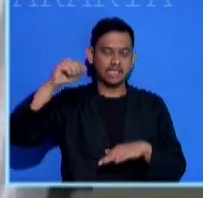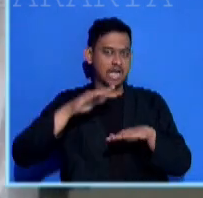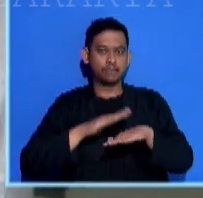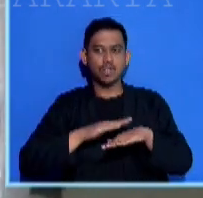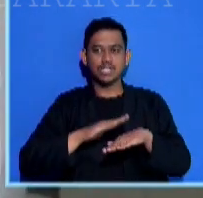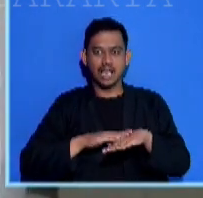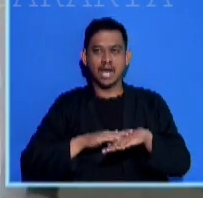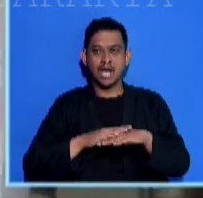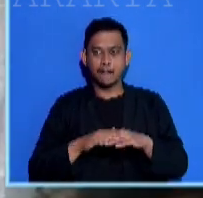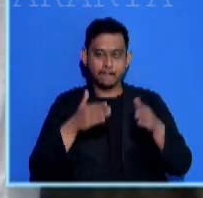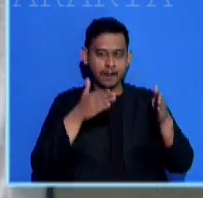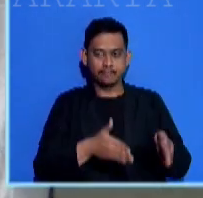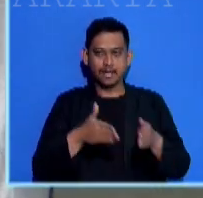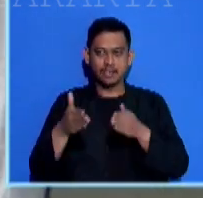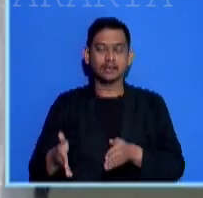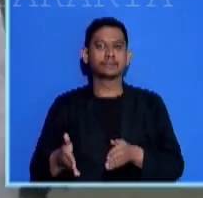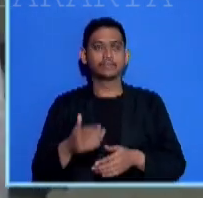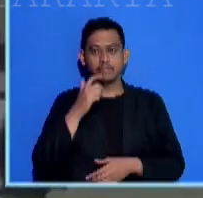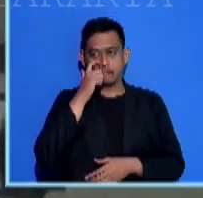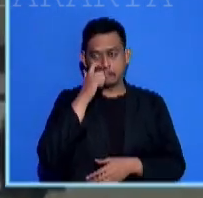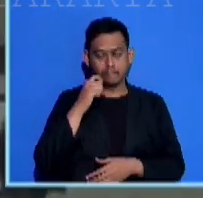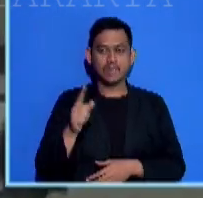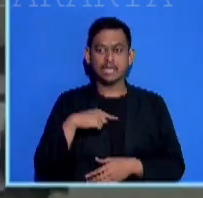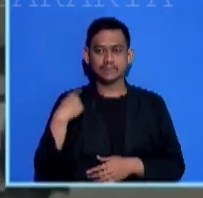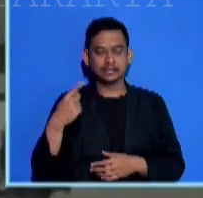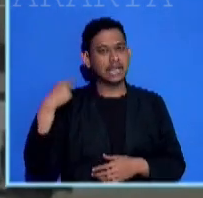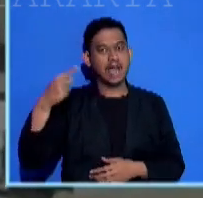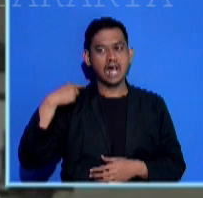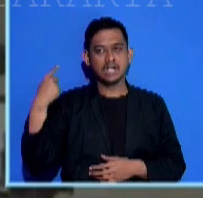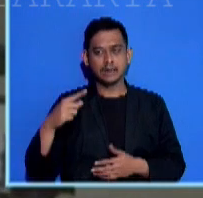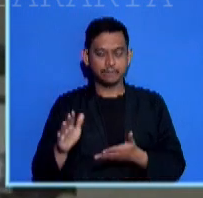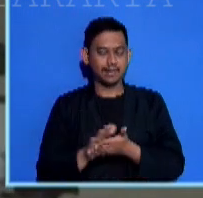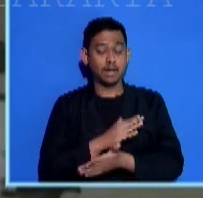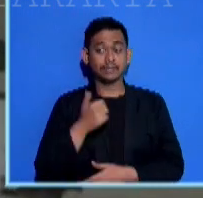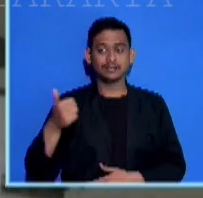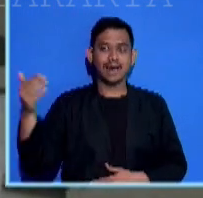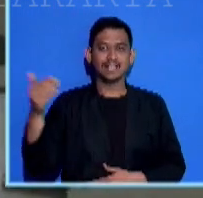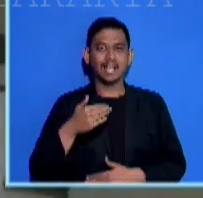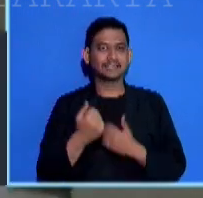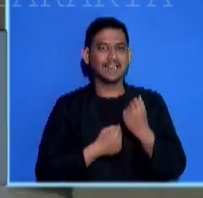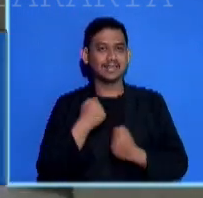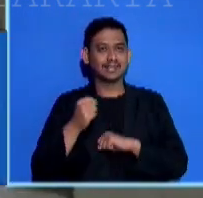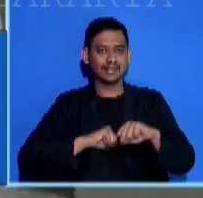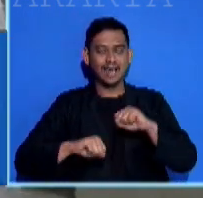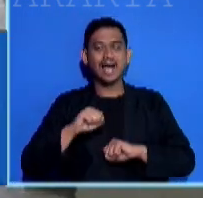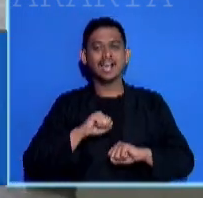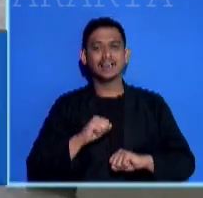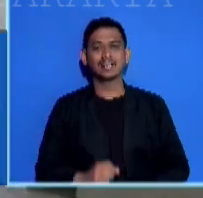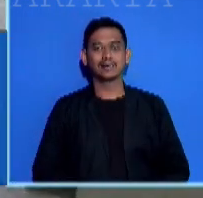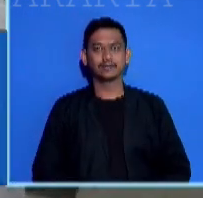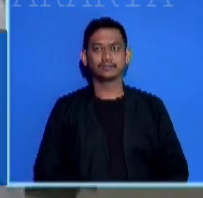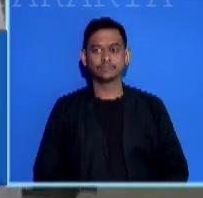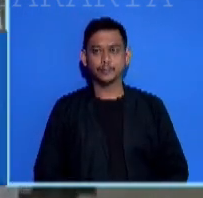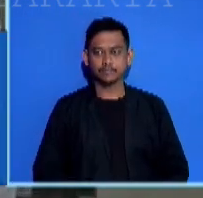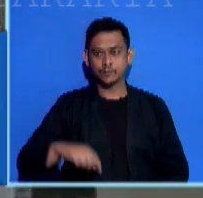makam seniman Giri Sabto di Imogiri. Jadi kita selalu menyempatkan diri untuk mengadakan Pak Sabto